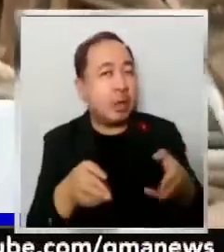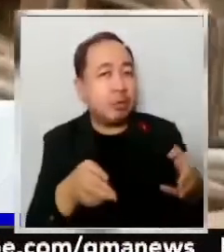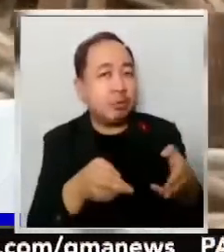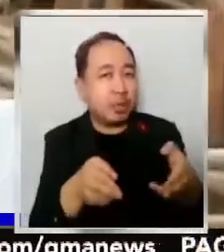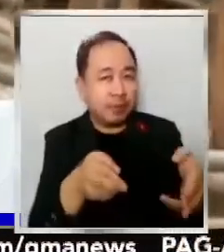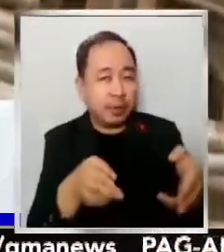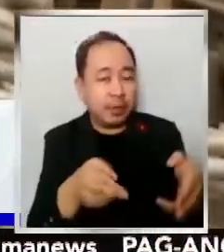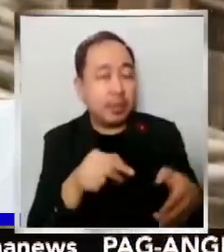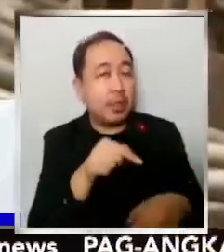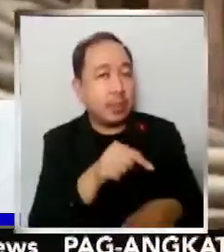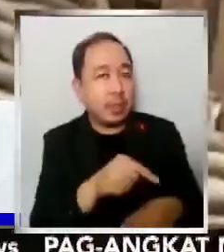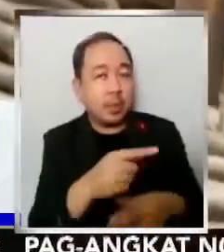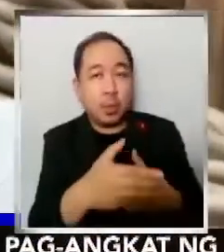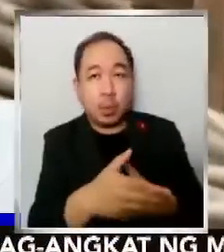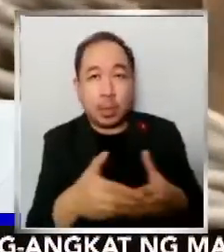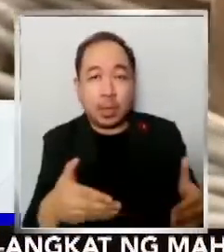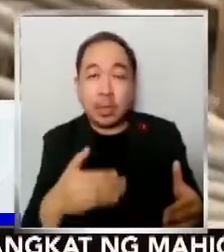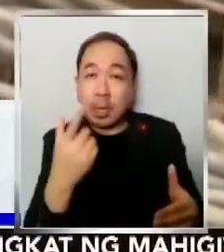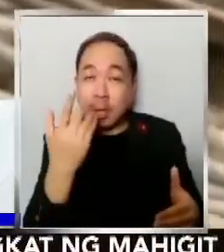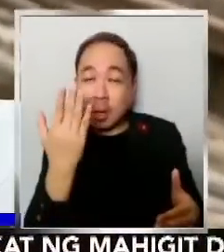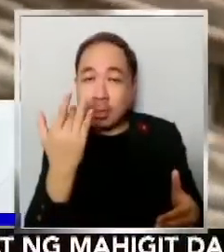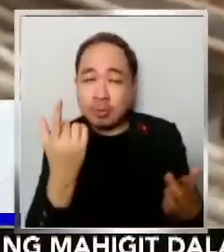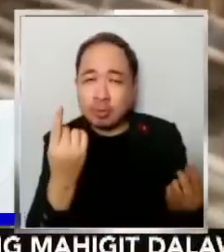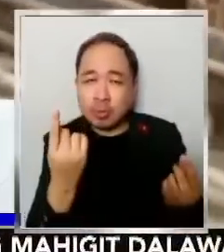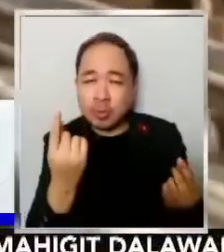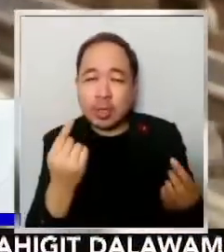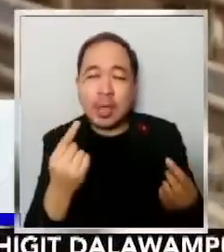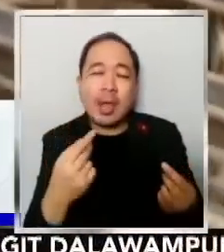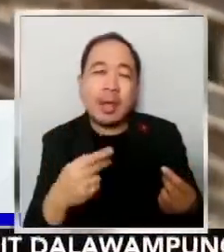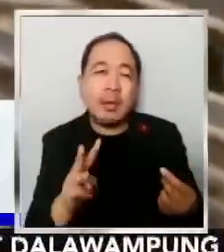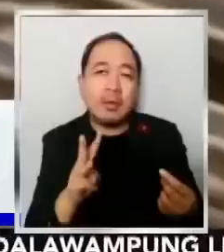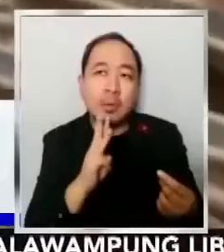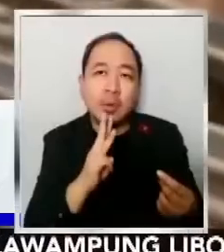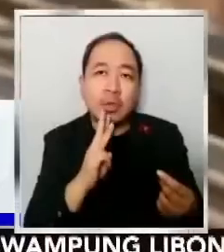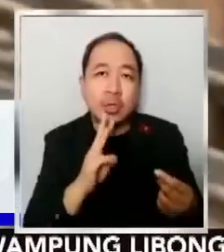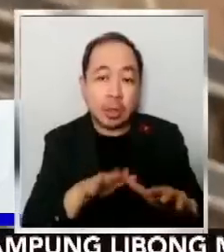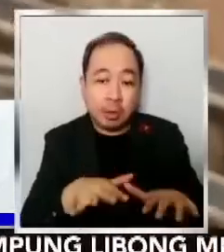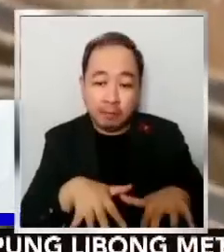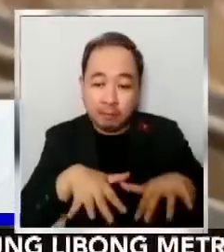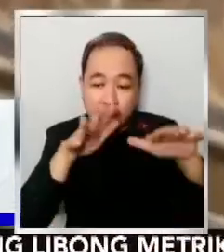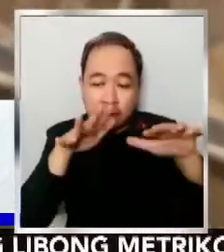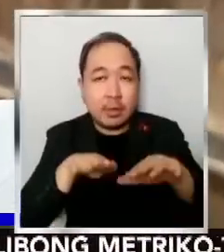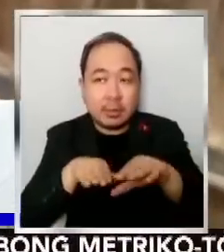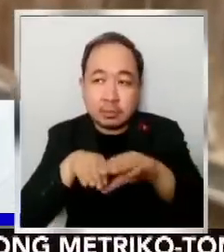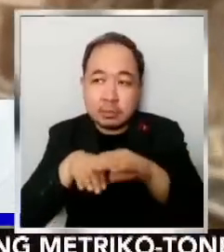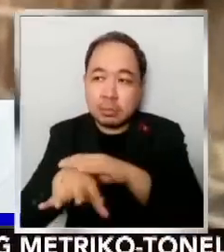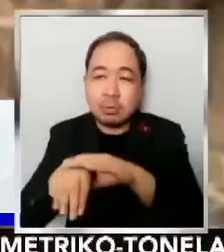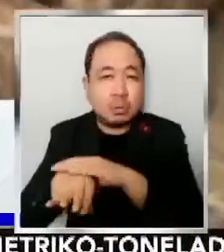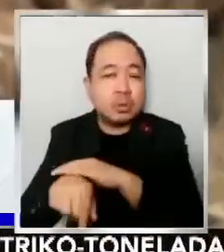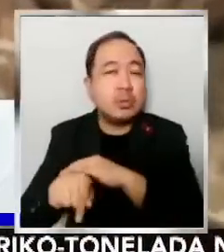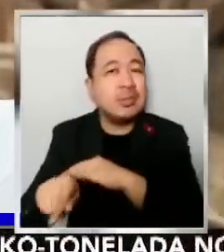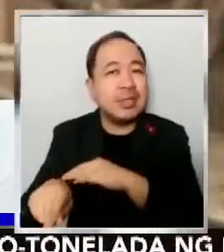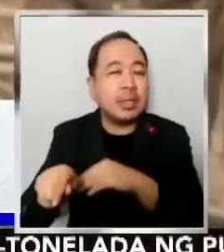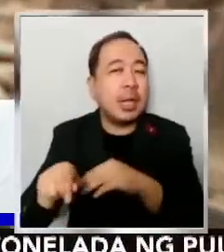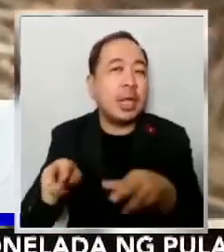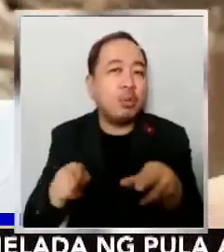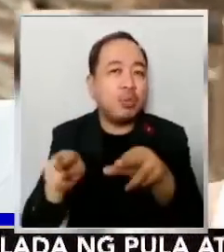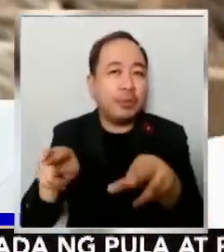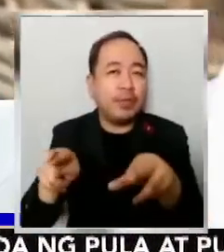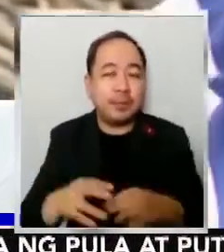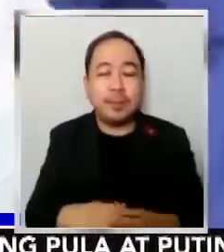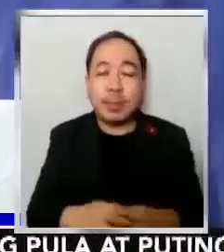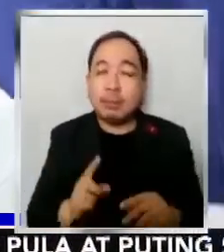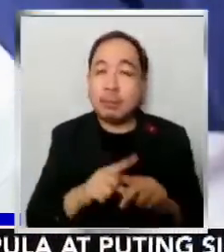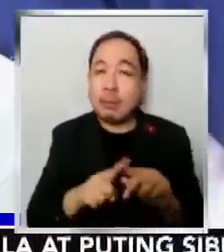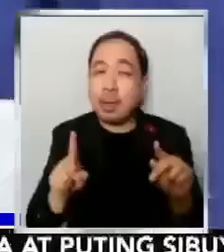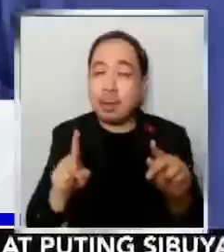niyan para yung tubig ay may dadaluyan papalabas doon sa Marikina River, doon sa kabilang panig na yun. Ngayon,